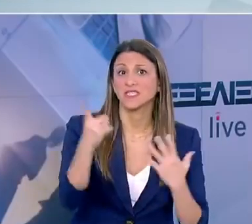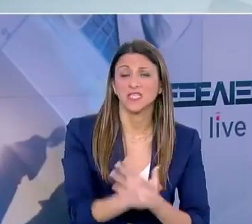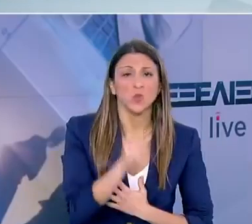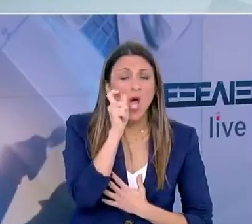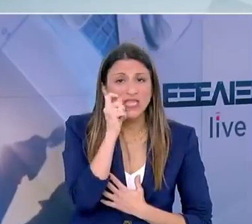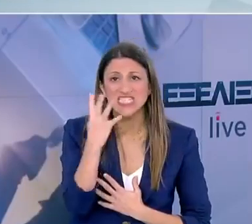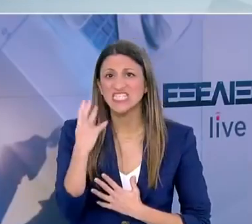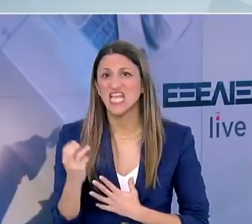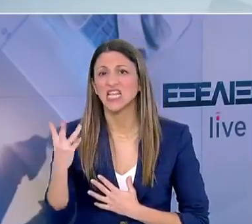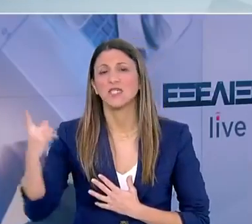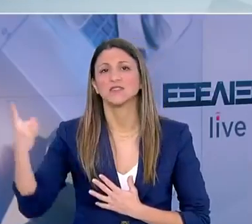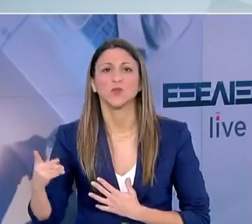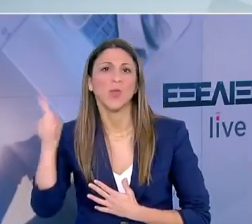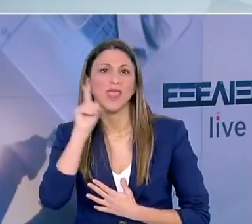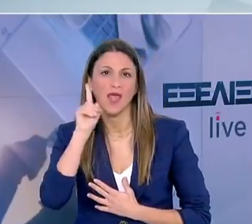άνδρες.